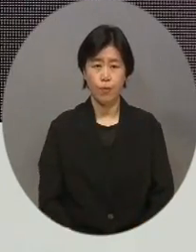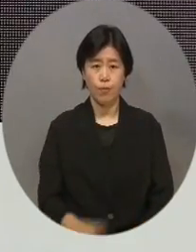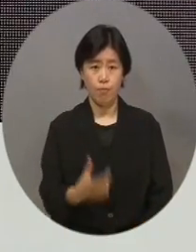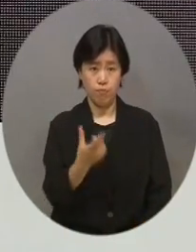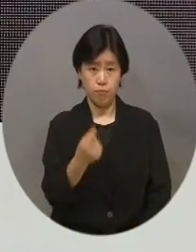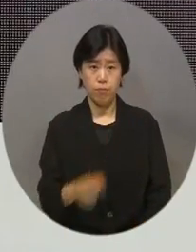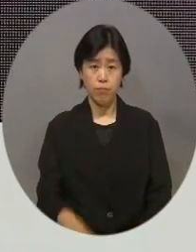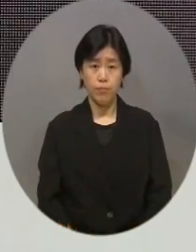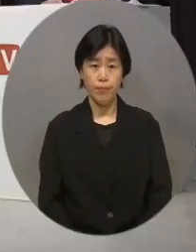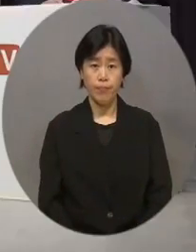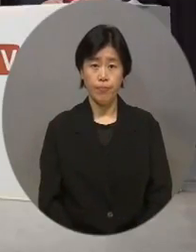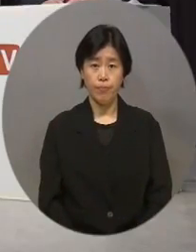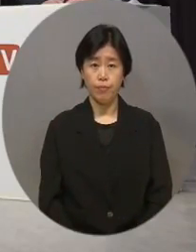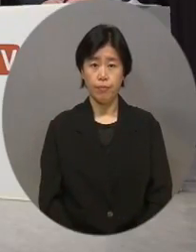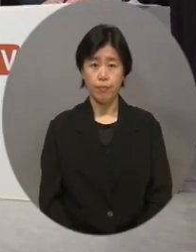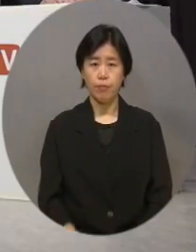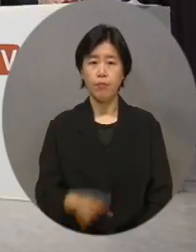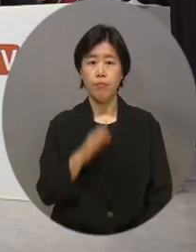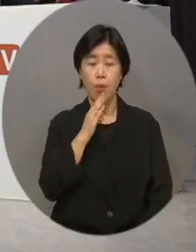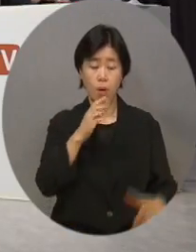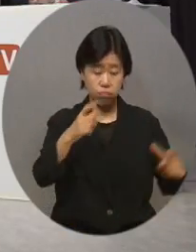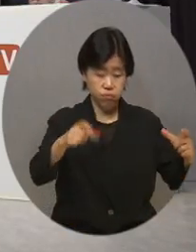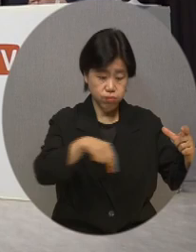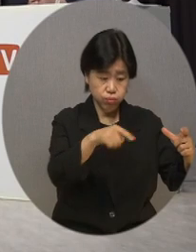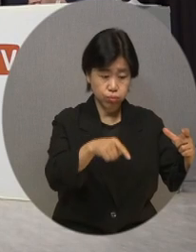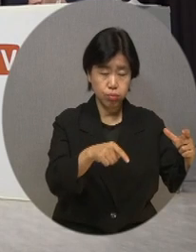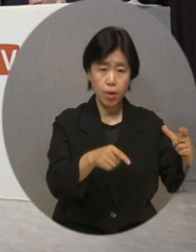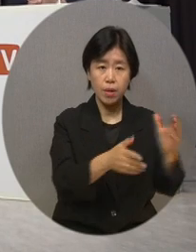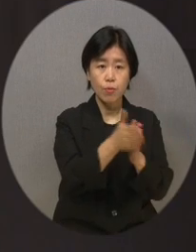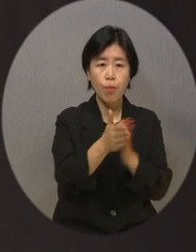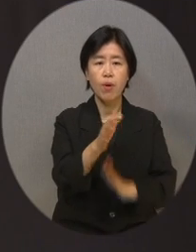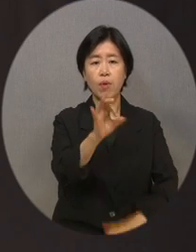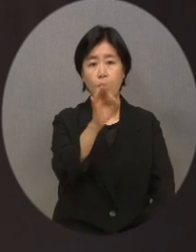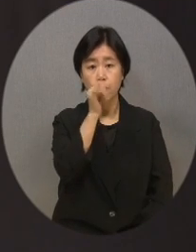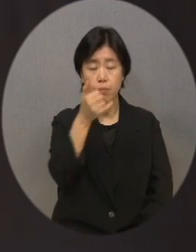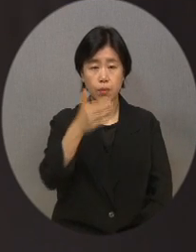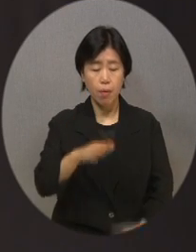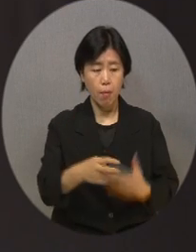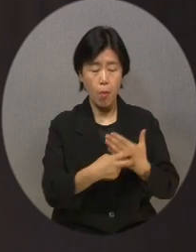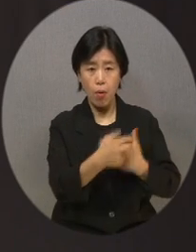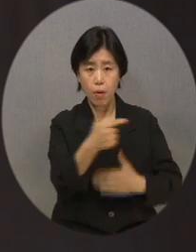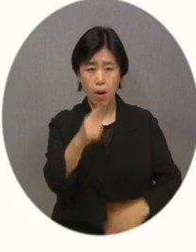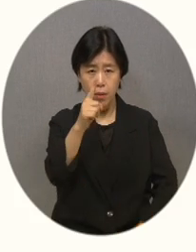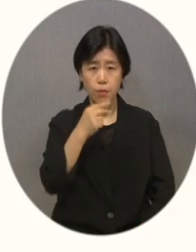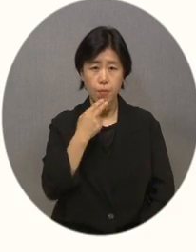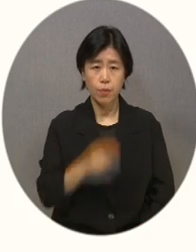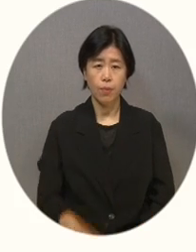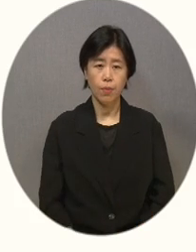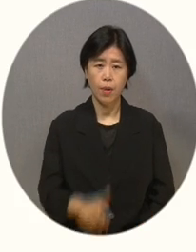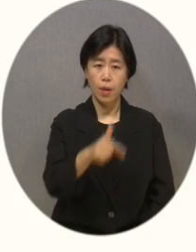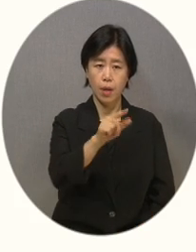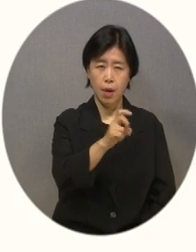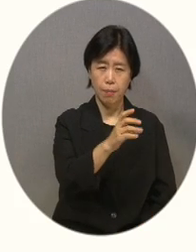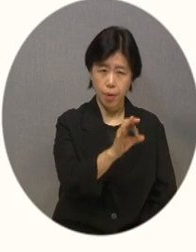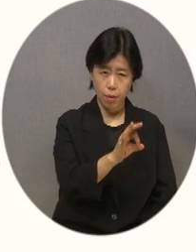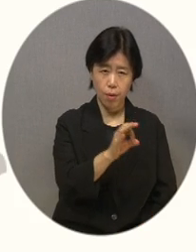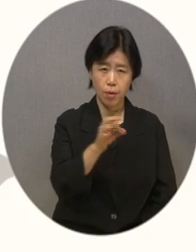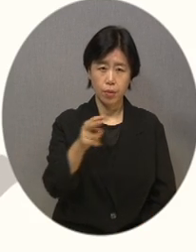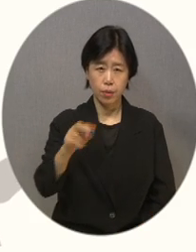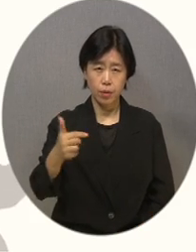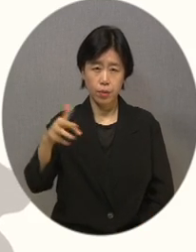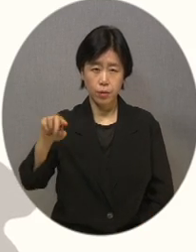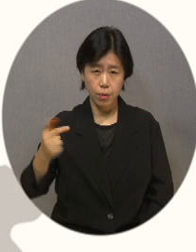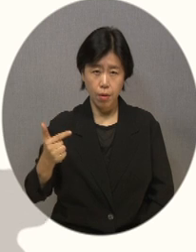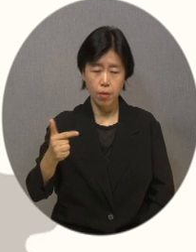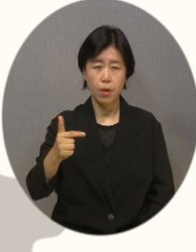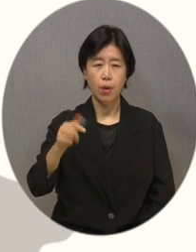않습니까? 놀라운 일입니다. 예. 일단 경기 북부권이라 하면 뭐 가평, 연천, 포천, 의정부,